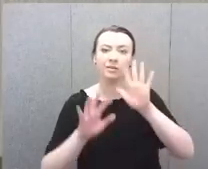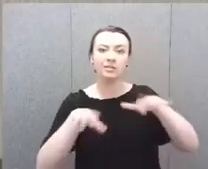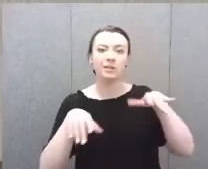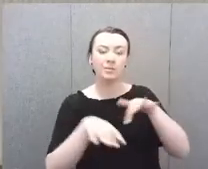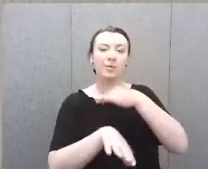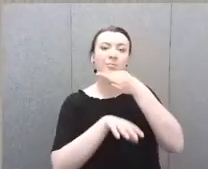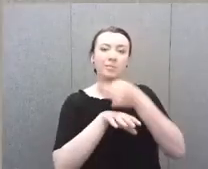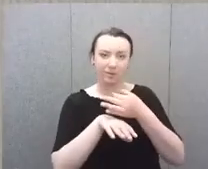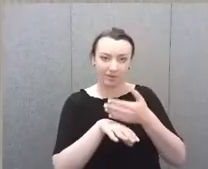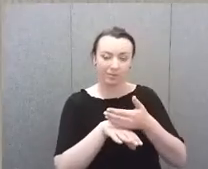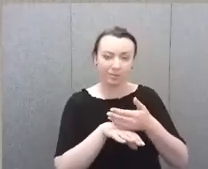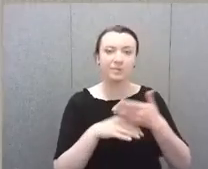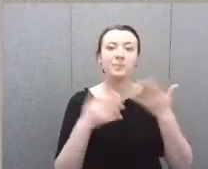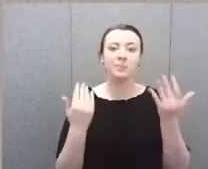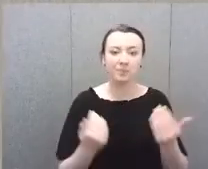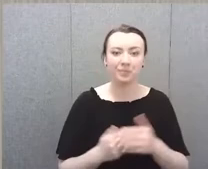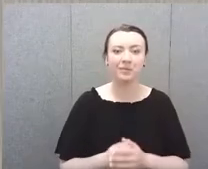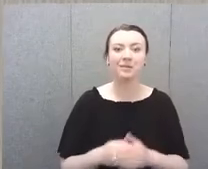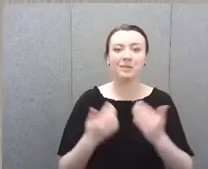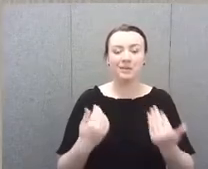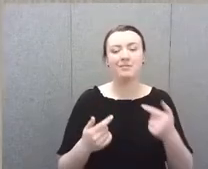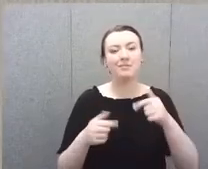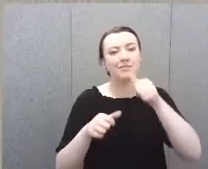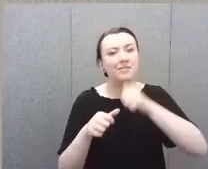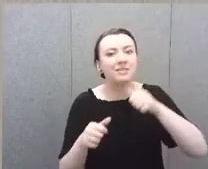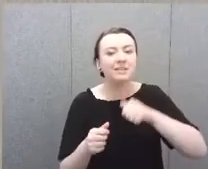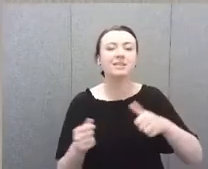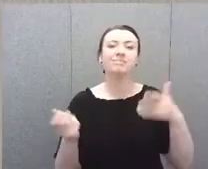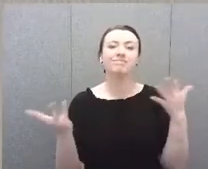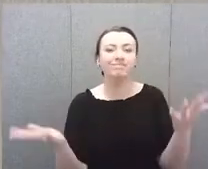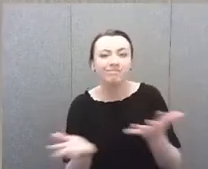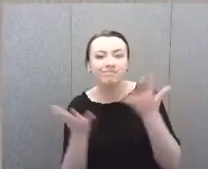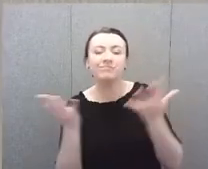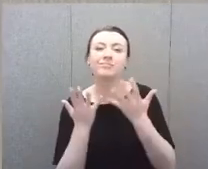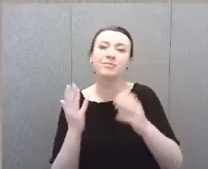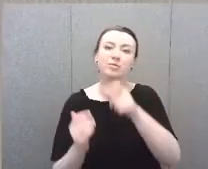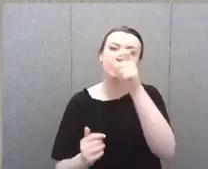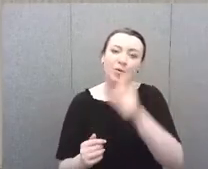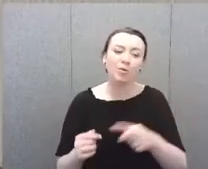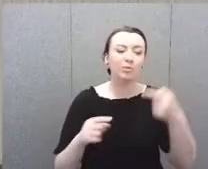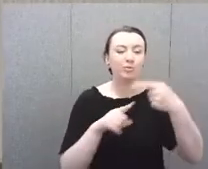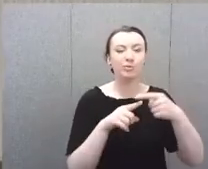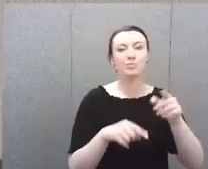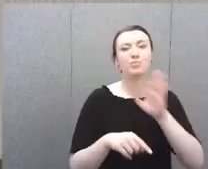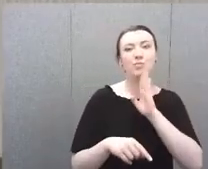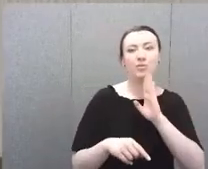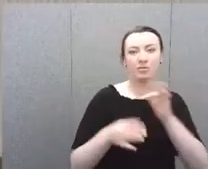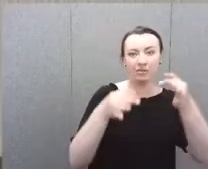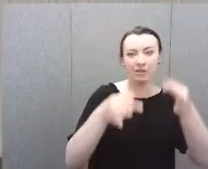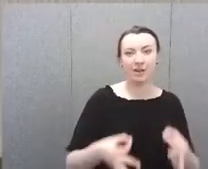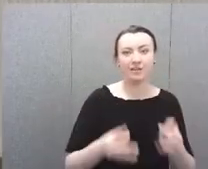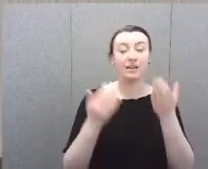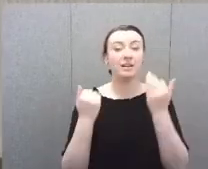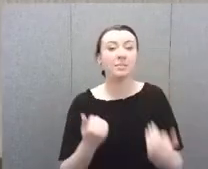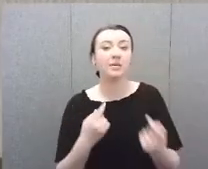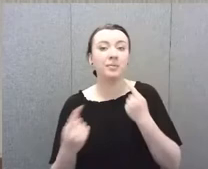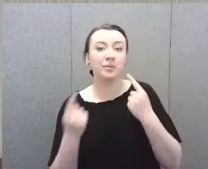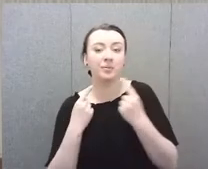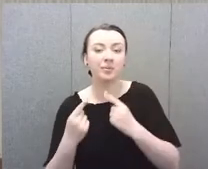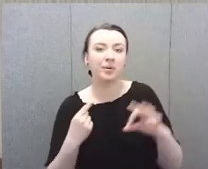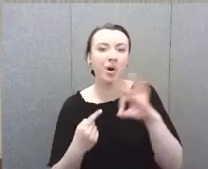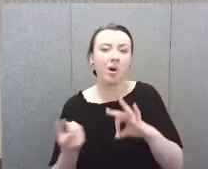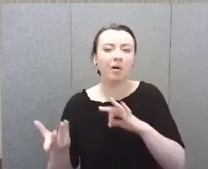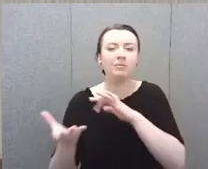Благодарю спикера парламента и за ваше последовательное участие в решении вопросов